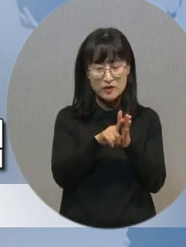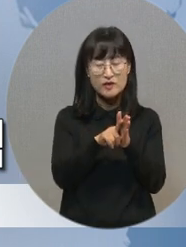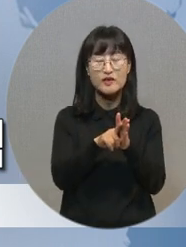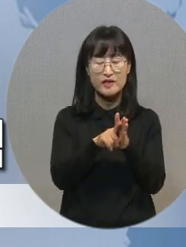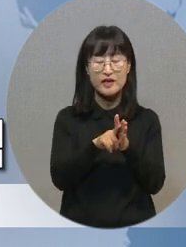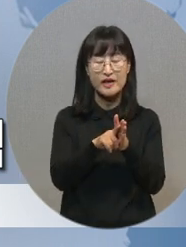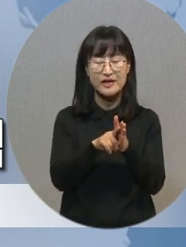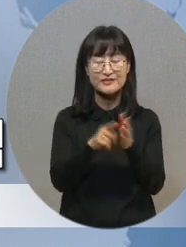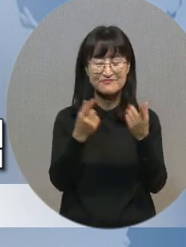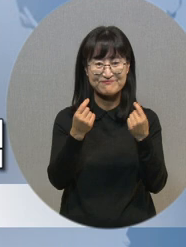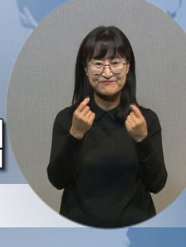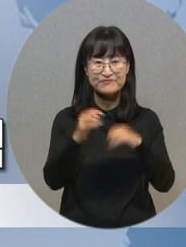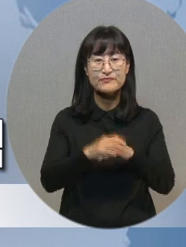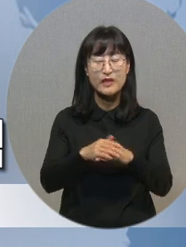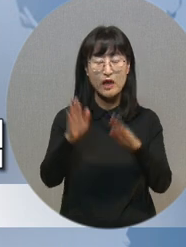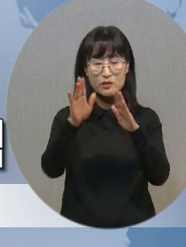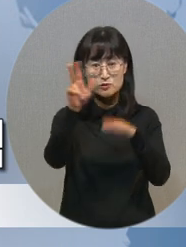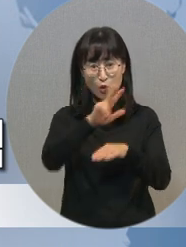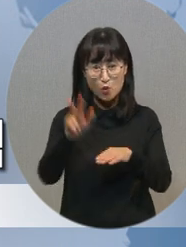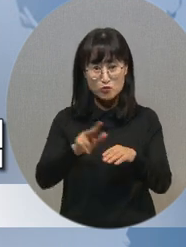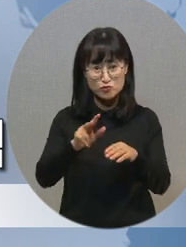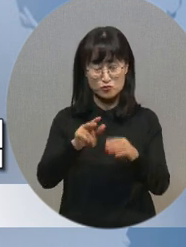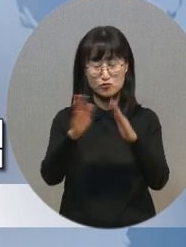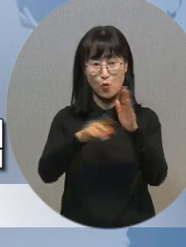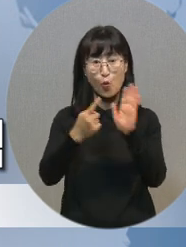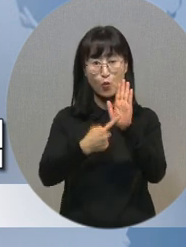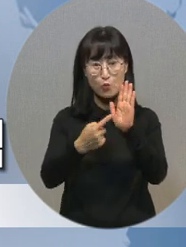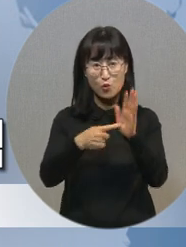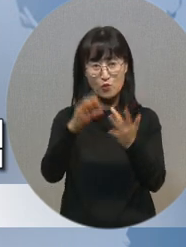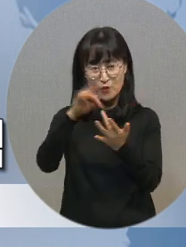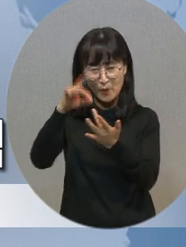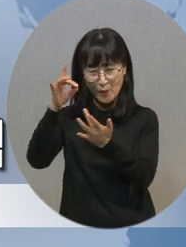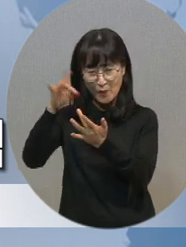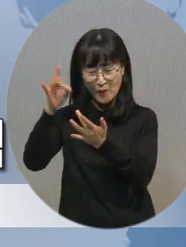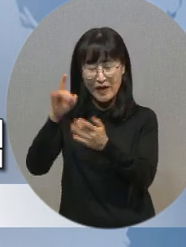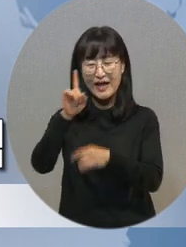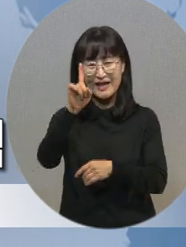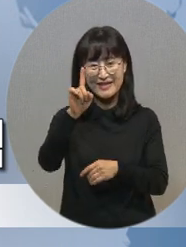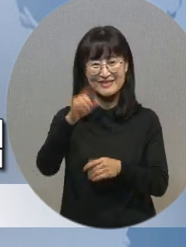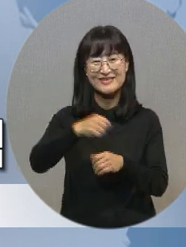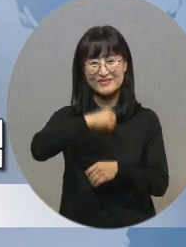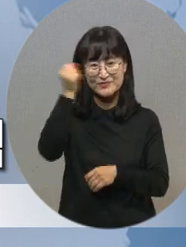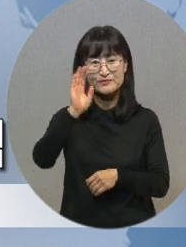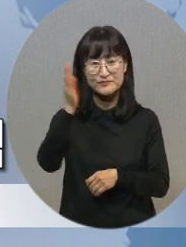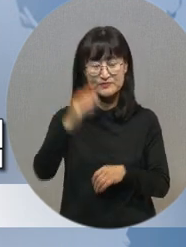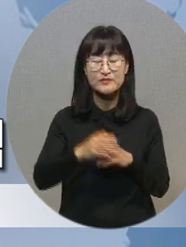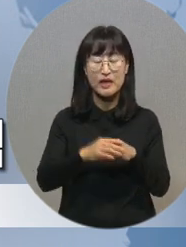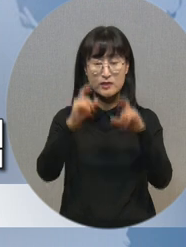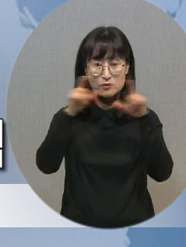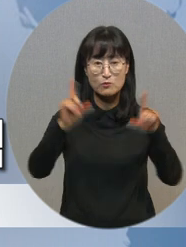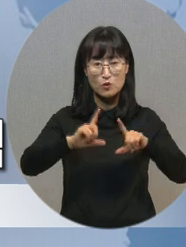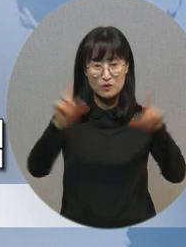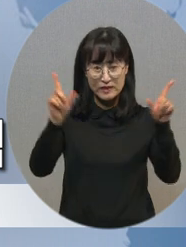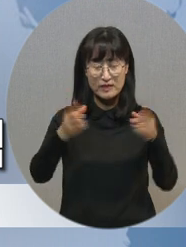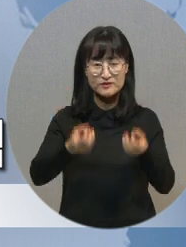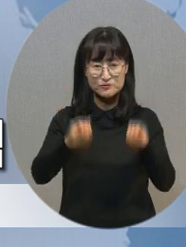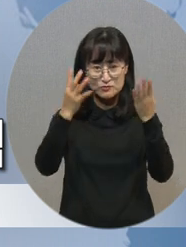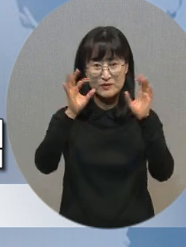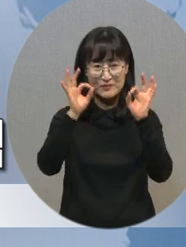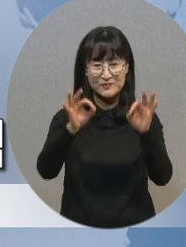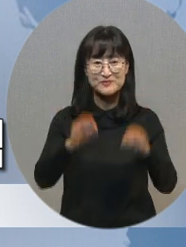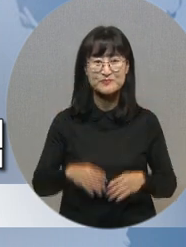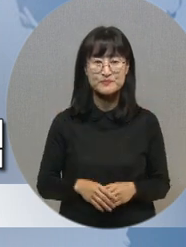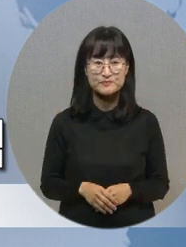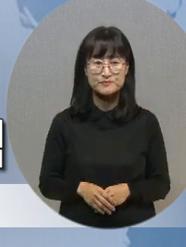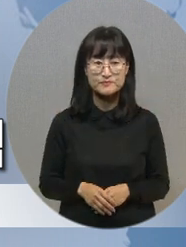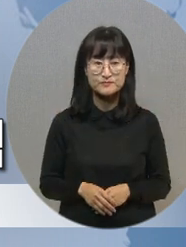총 2,600여 건이 넘는 응모작을 받아 선정한 이름인데요. 전남 으뜸콜 선포식 현장에 김재상 기자가